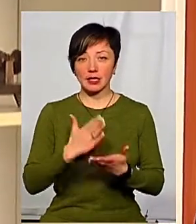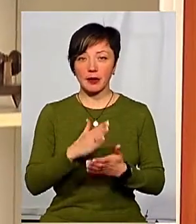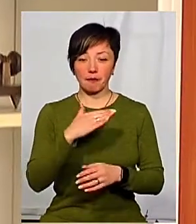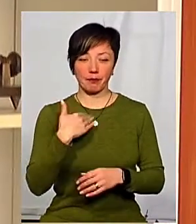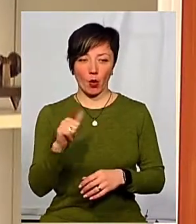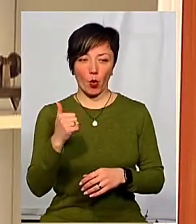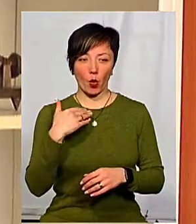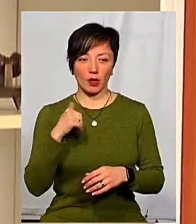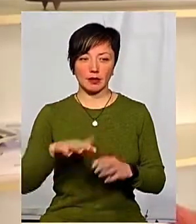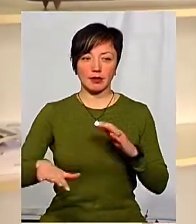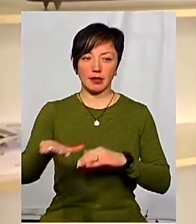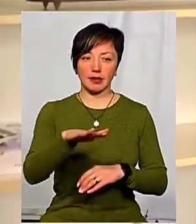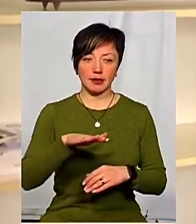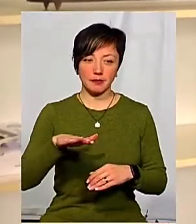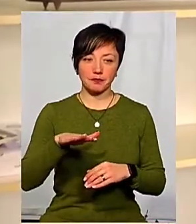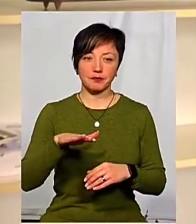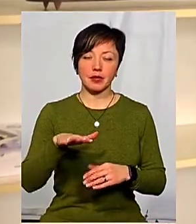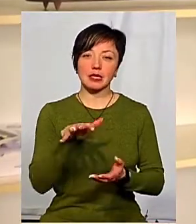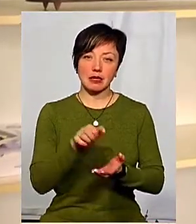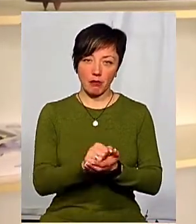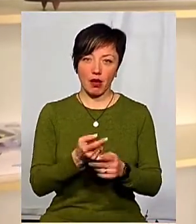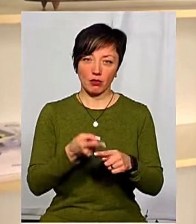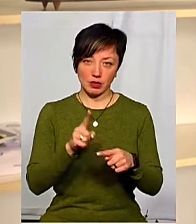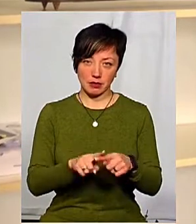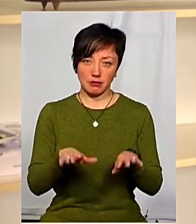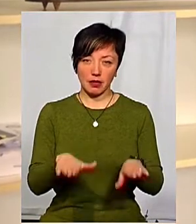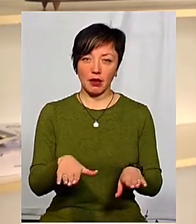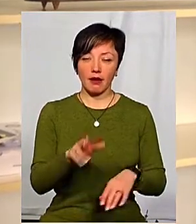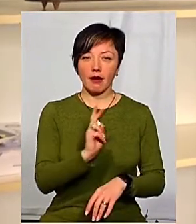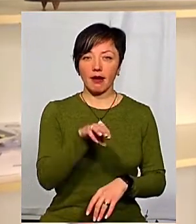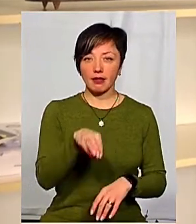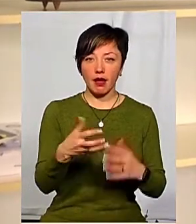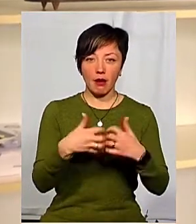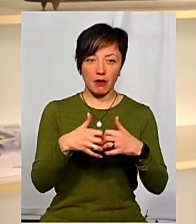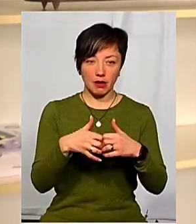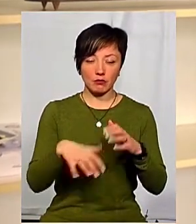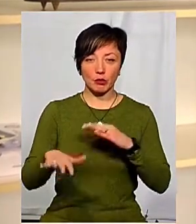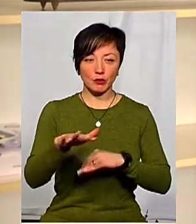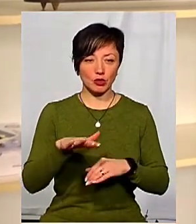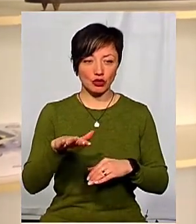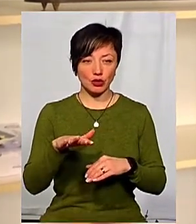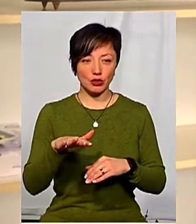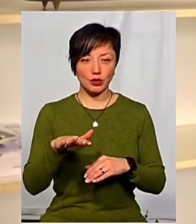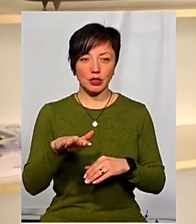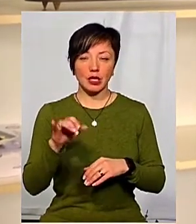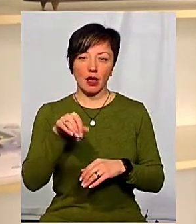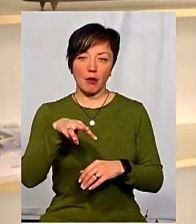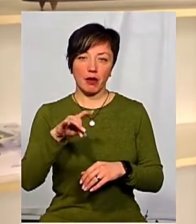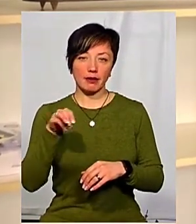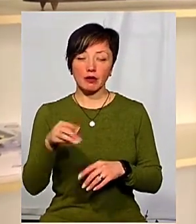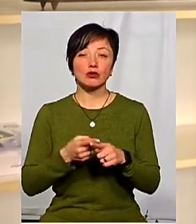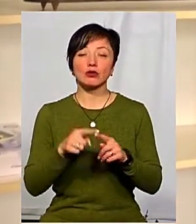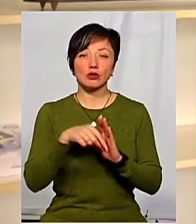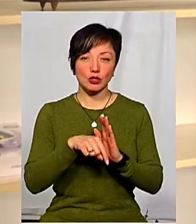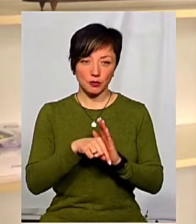орендарі, які вже займають ці площі. В нас є КТ-апарат, приміщення, під яке ми віддали, і МРТ-апарат. Що це